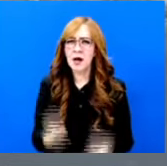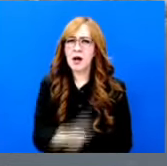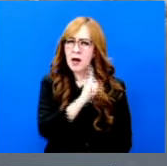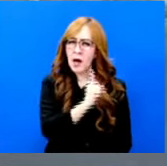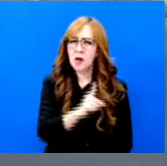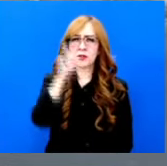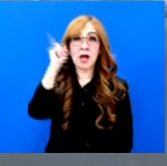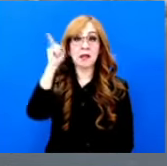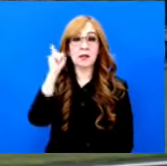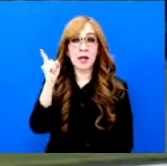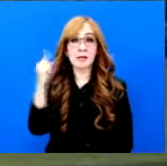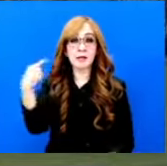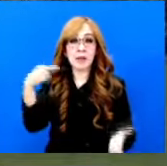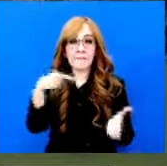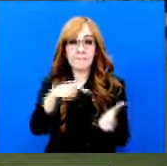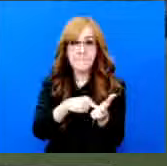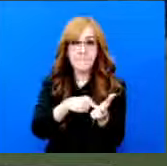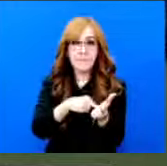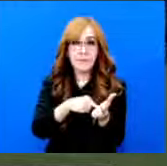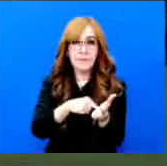di pemilu di Jawa Timur.